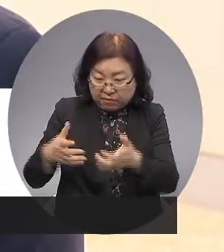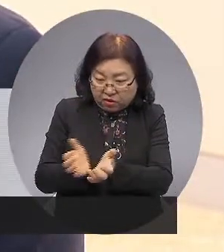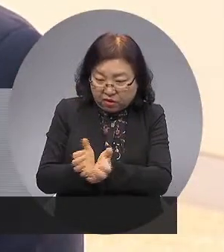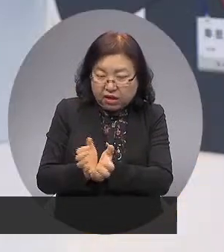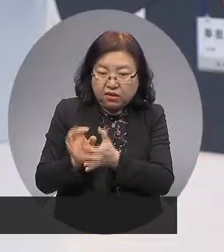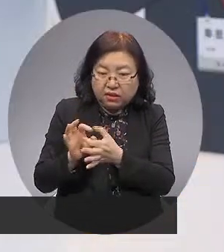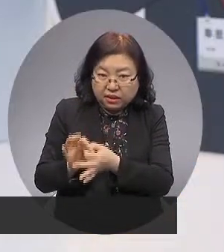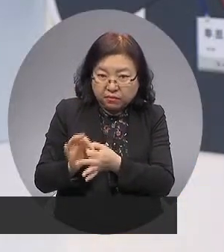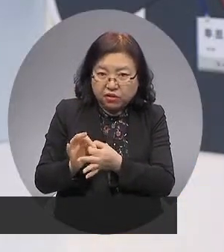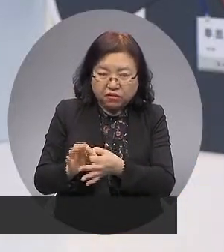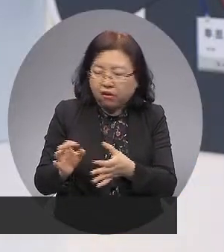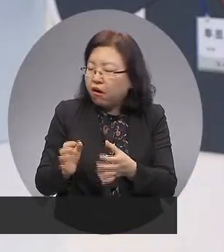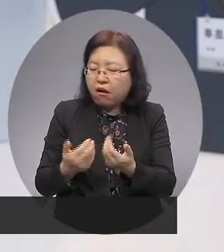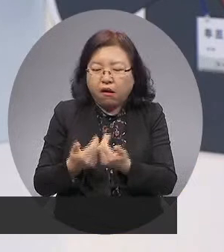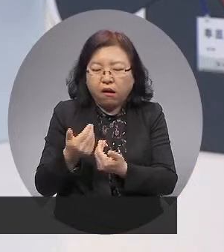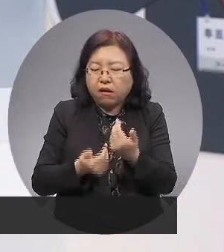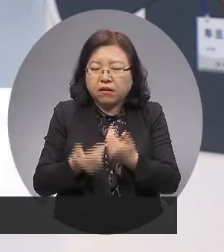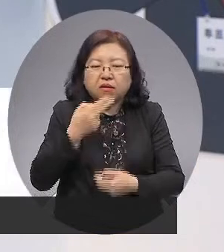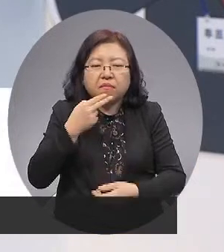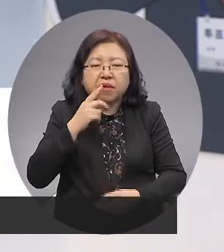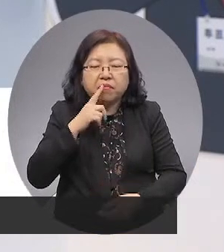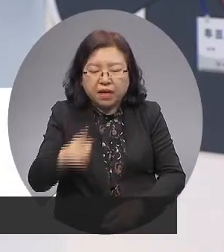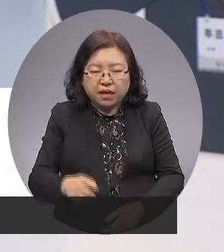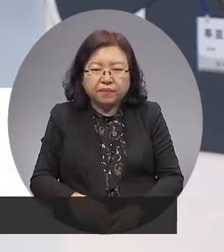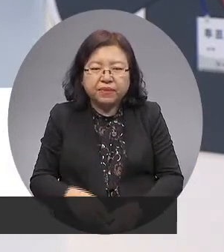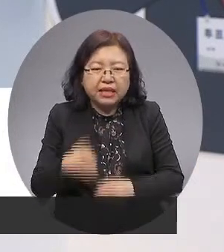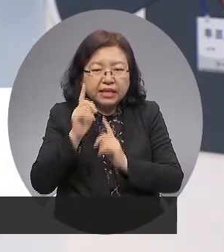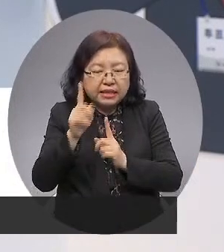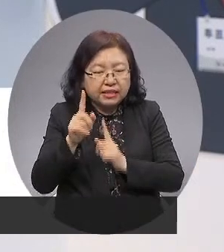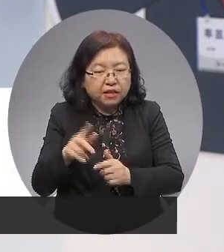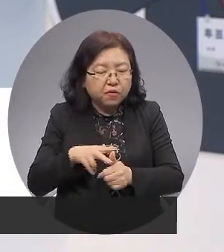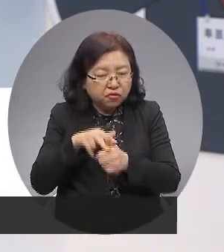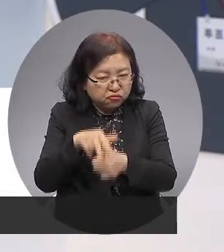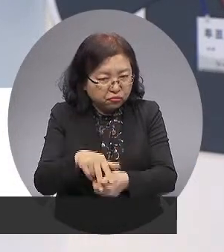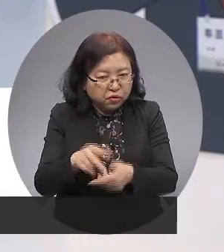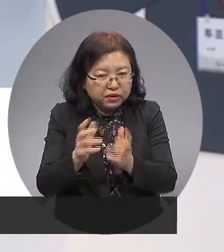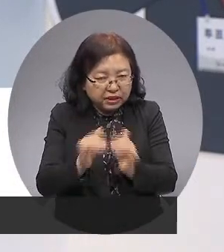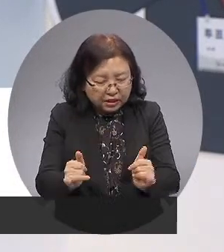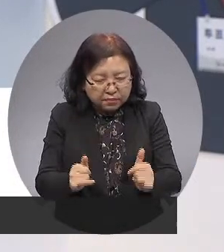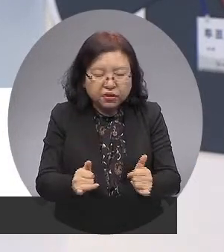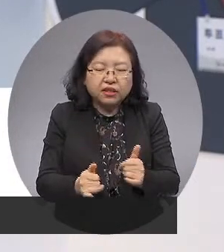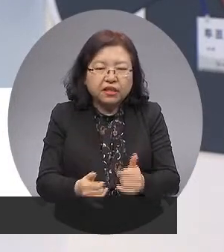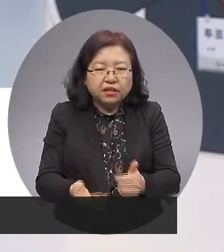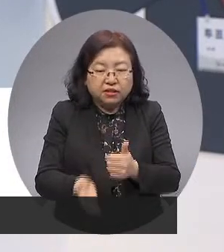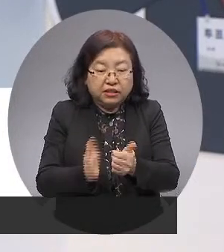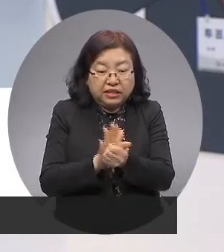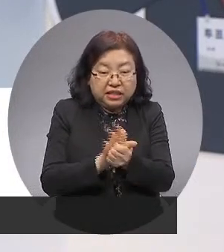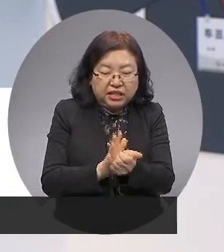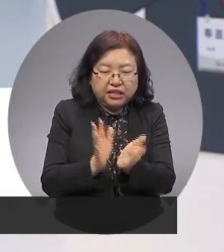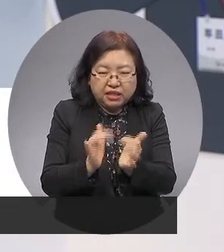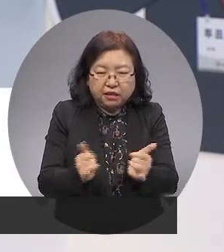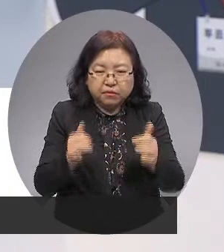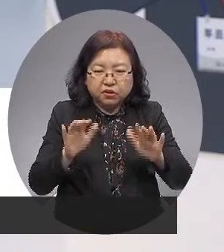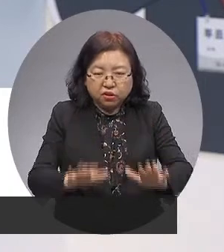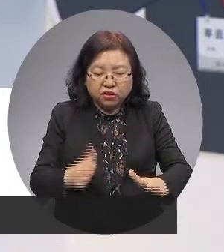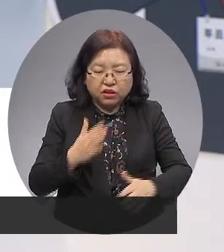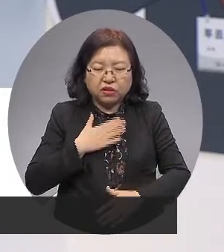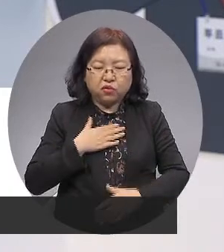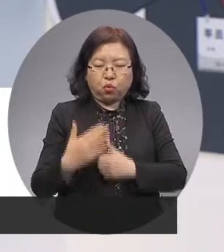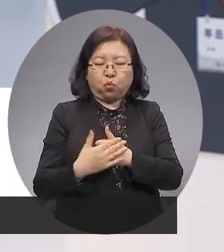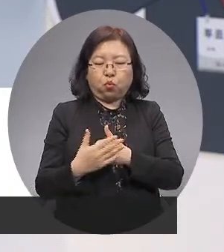밝혔습니다. 이재명 후보를 경선 때부터 지지했던 많은 분들이 현재 저를 도와주고